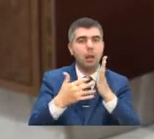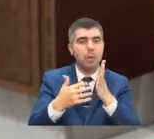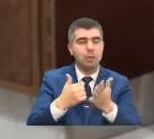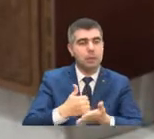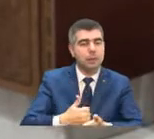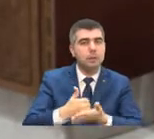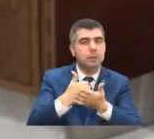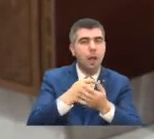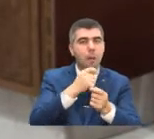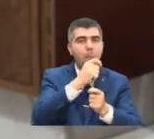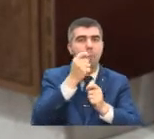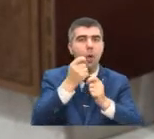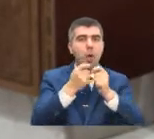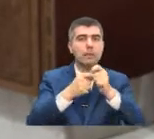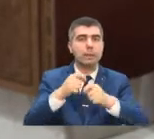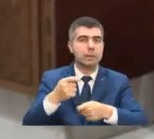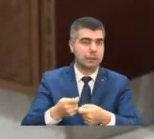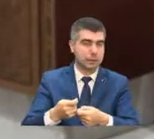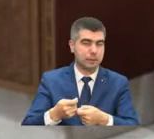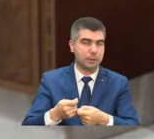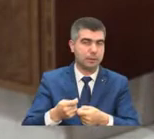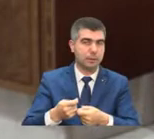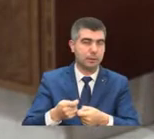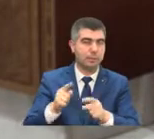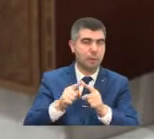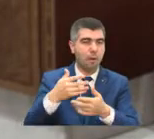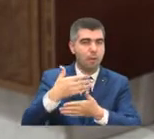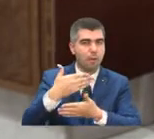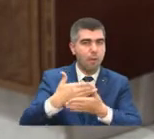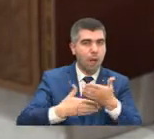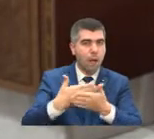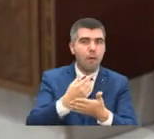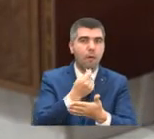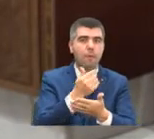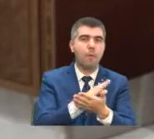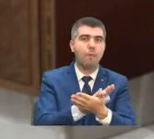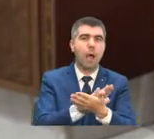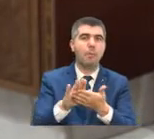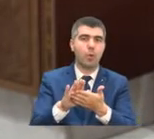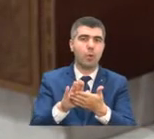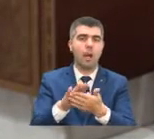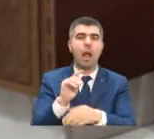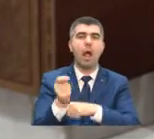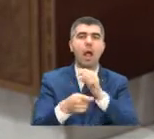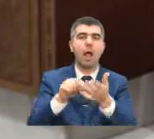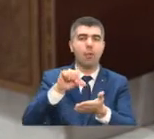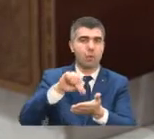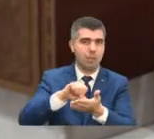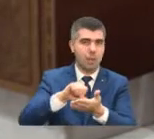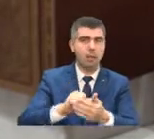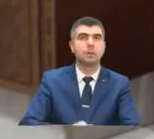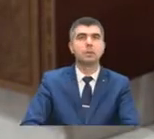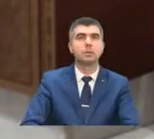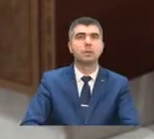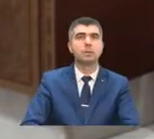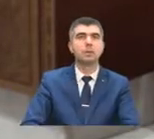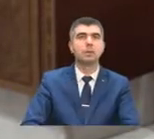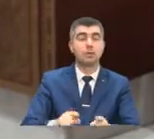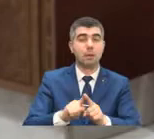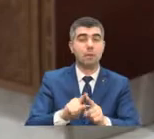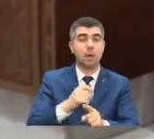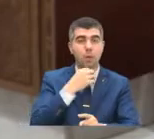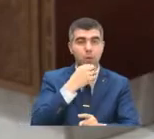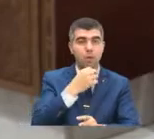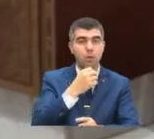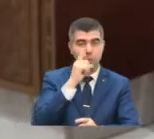المعمارية والتقنية المجانية في العالم القروي، بحيث الآن كنا نبشركم بأن رفعنا